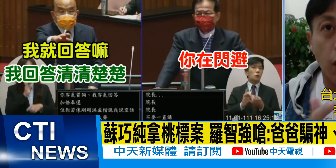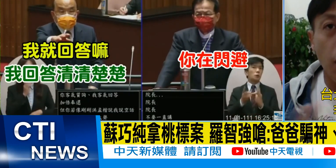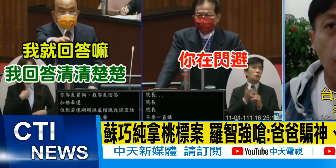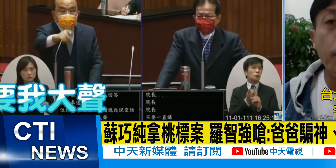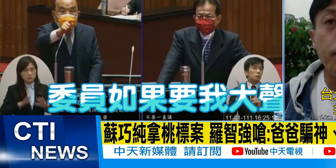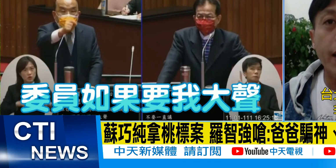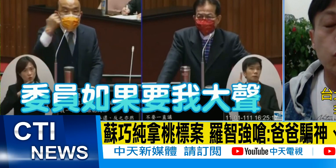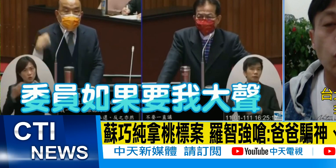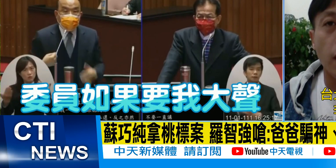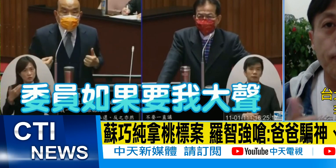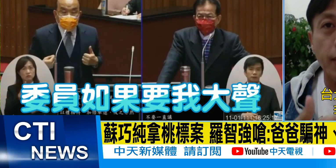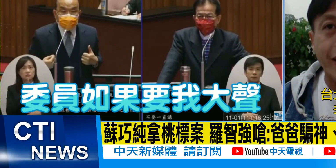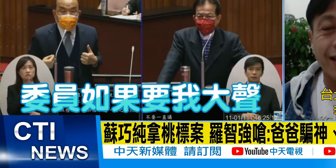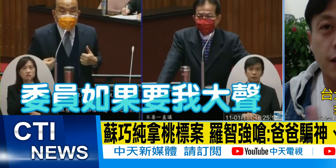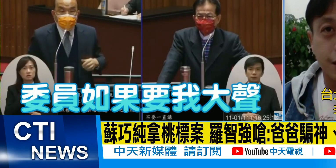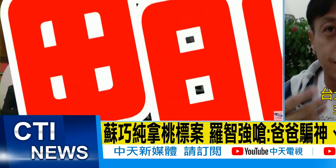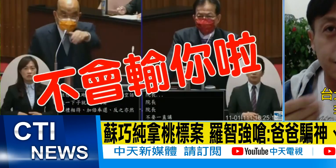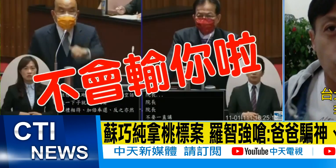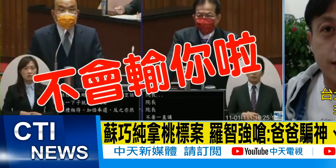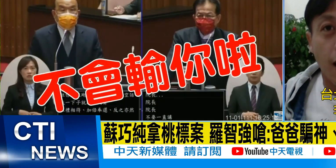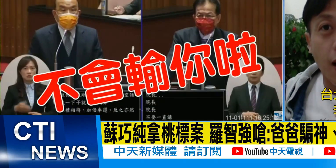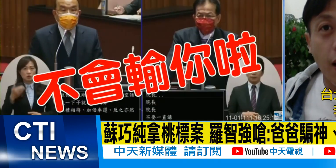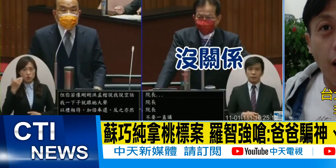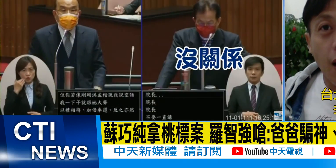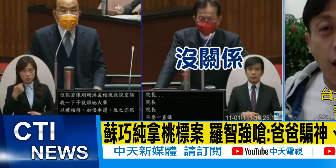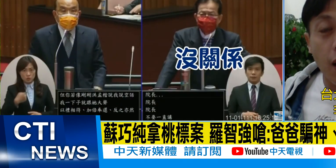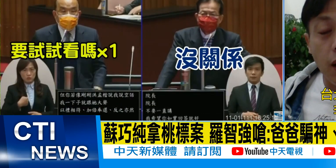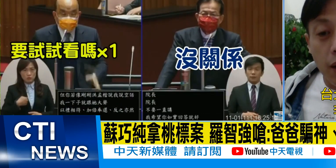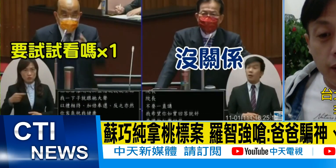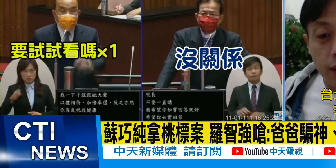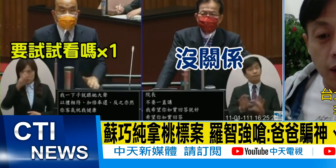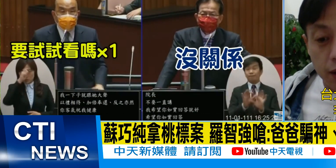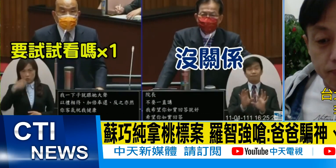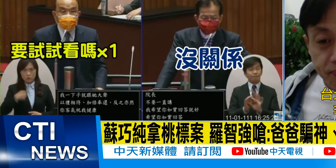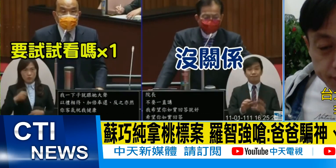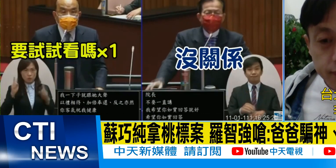求说不要做了，不要干了，请辞回家。